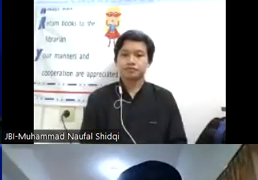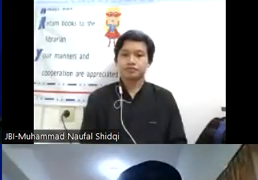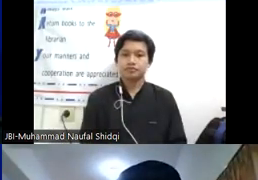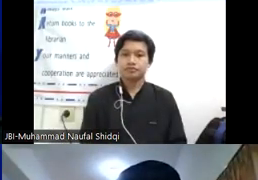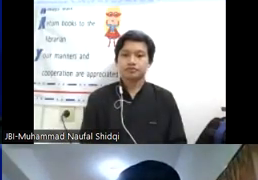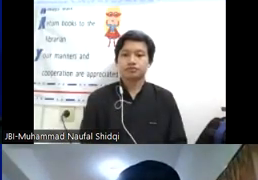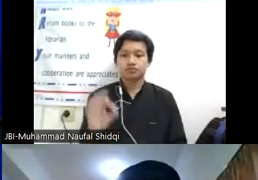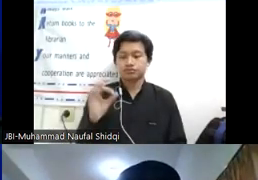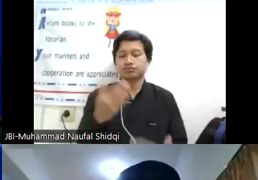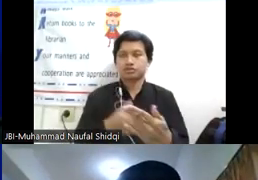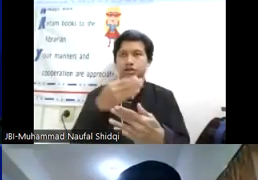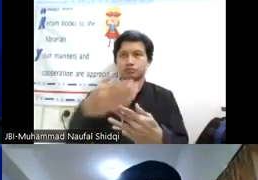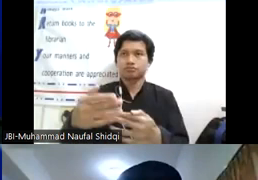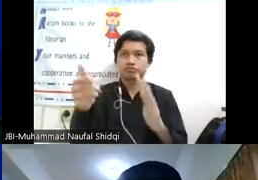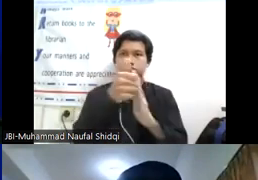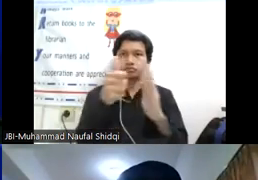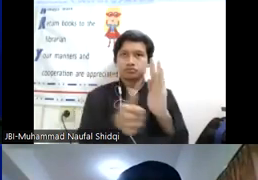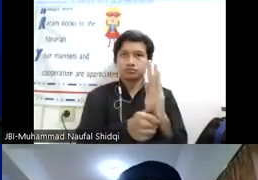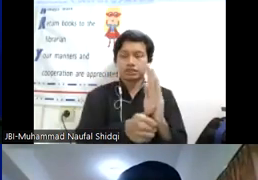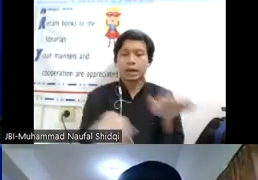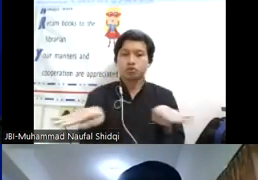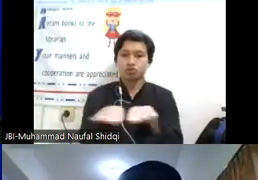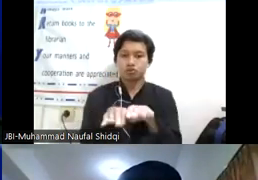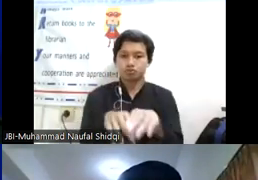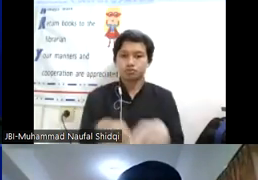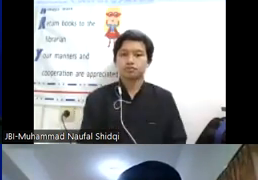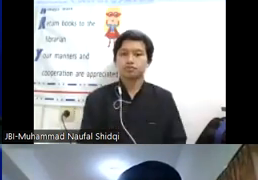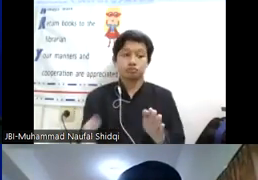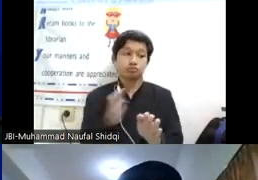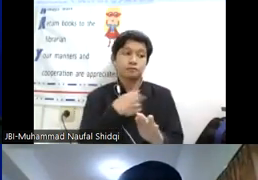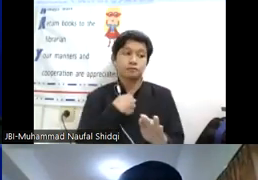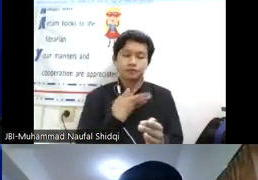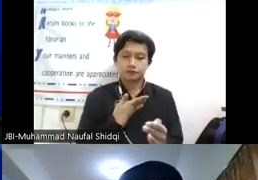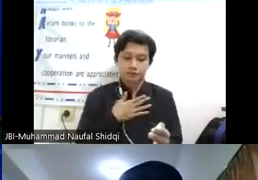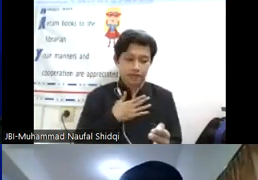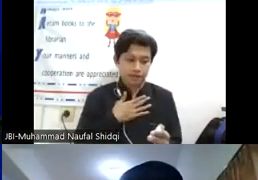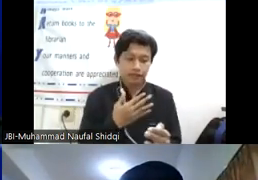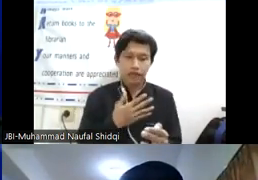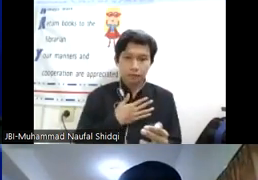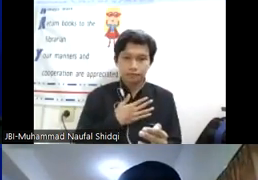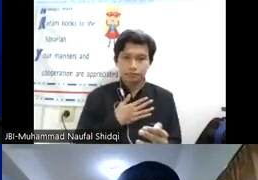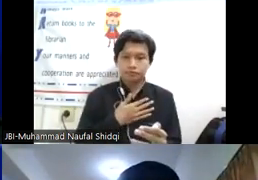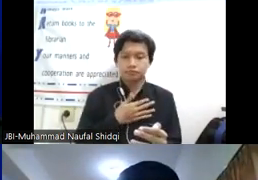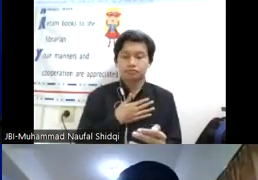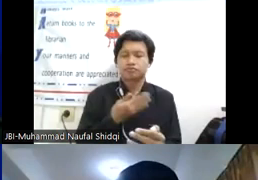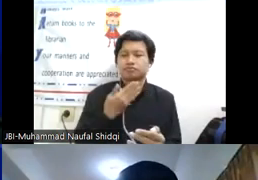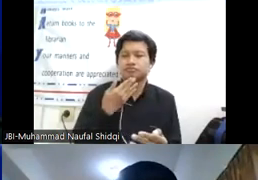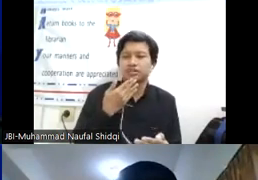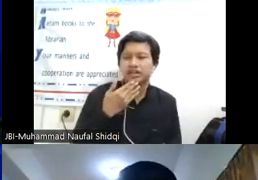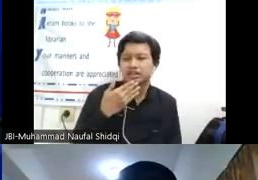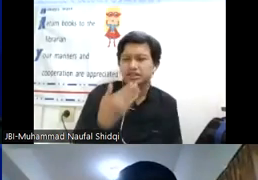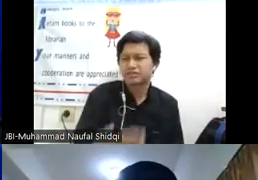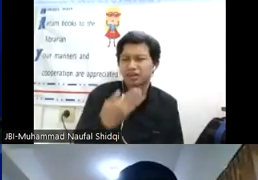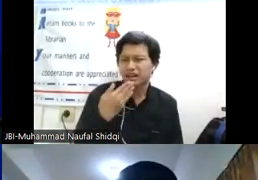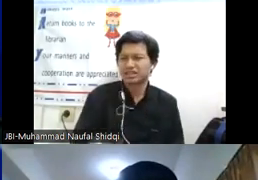Baiklah Bapak Ibu acara selanjutnya yakni penutup sebelum mengakhiri kegiatan ini kami mengucapkan terima kasih